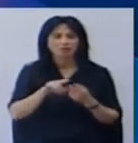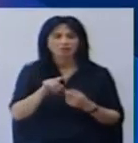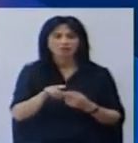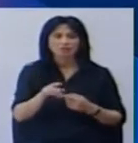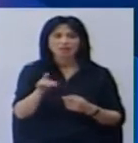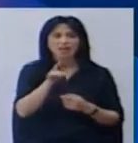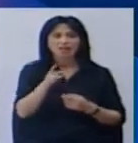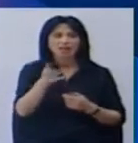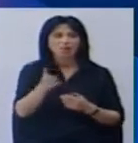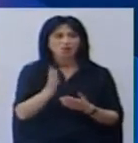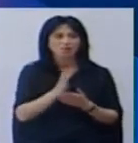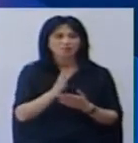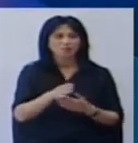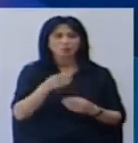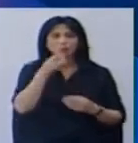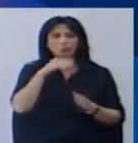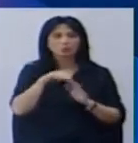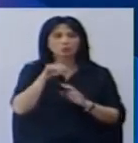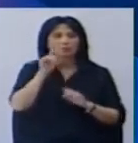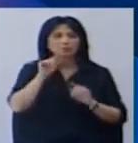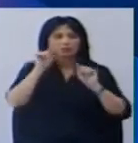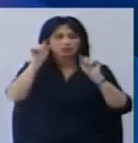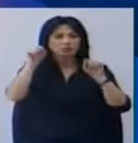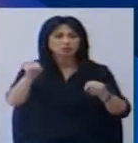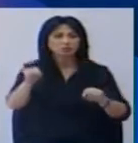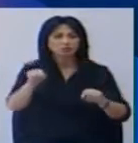თქვენ რეგიონებს წარმოადგენთ და უკეთესად იცით, როგორ